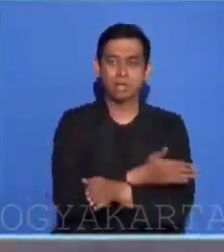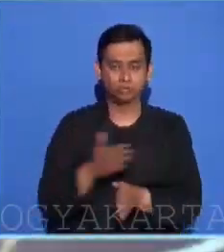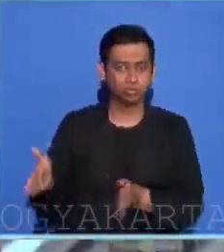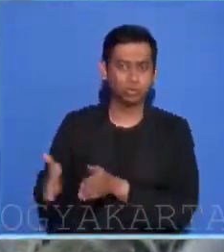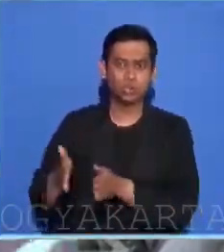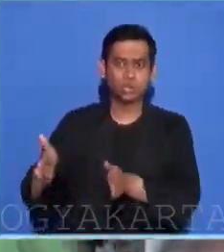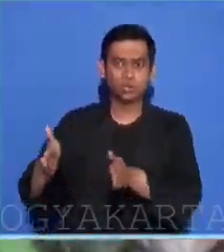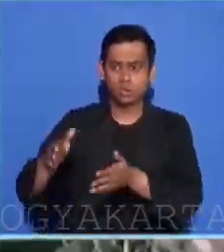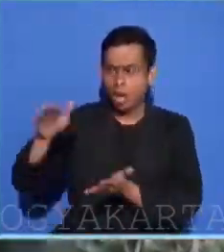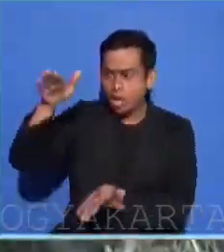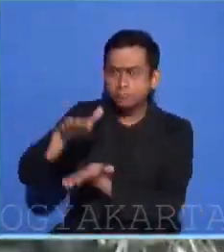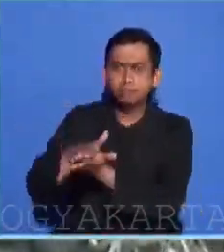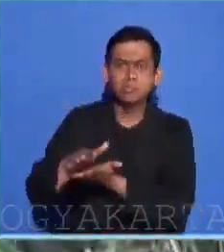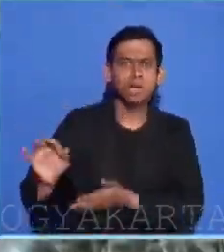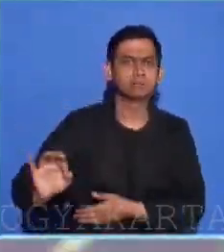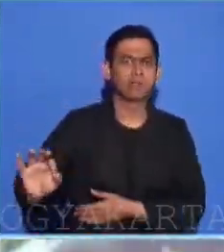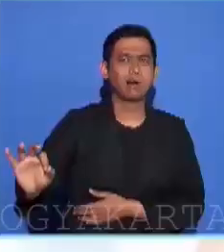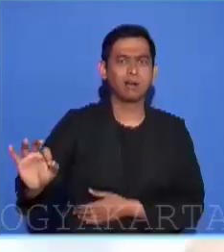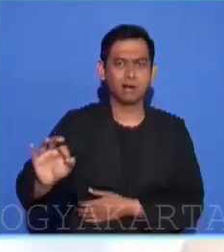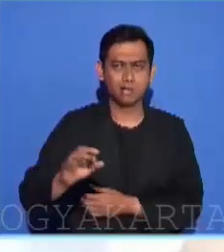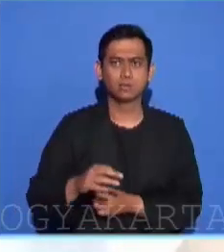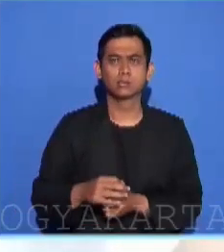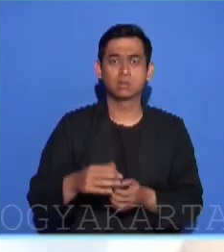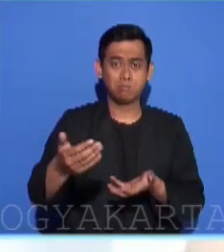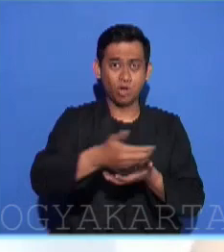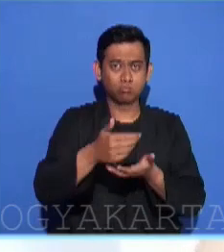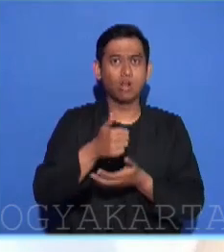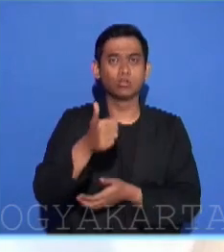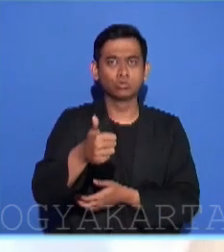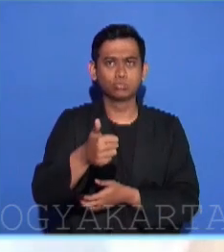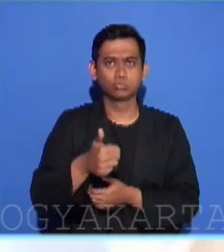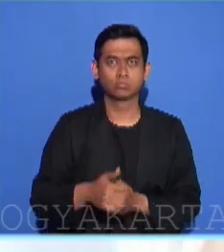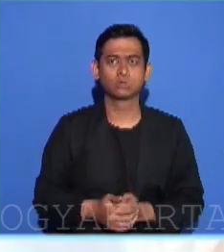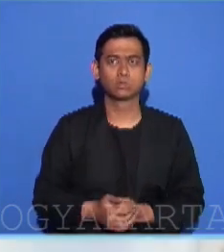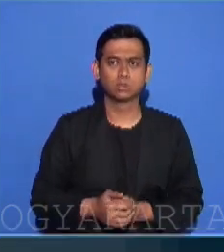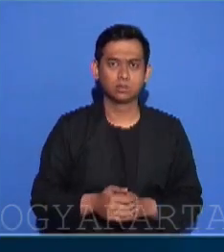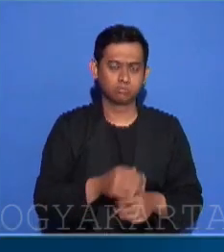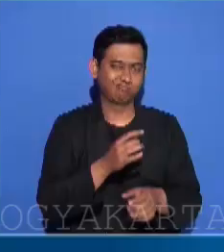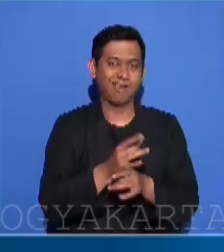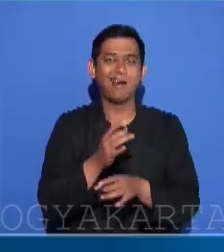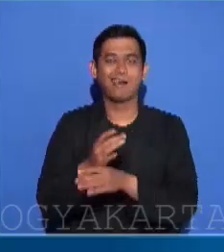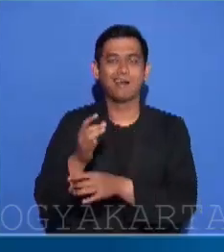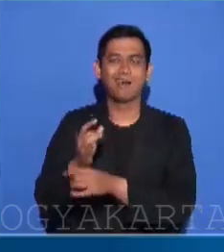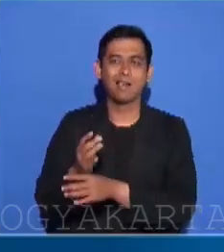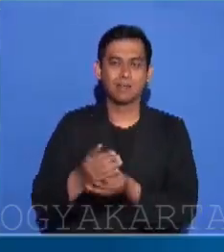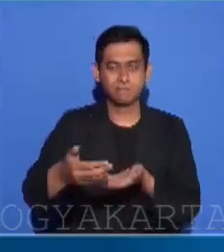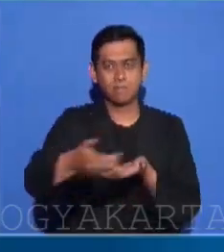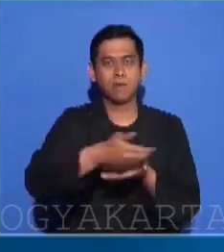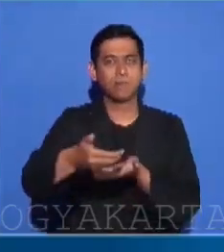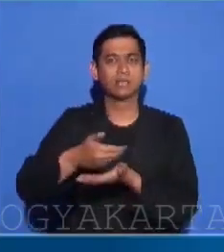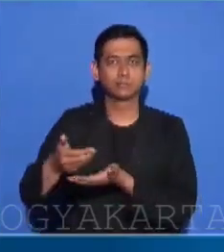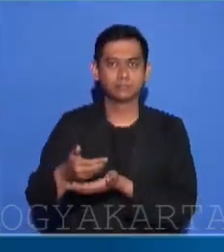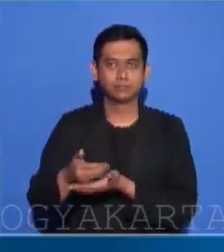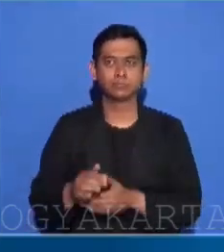lahan miliknya sehingga masih bisa menikmati panen tidak hanya dirinya gagal panen juga dialami beberapa petani lain yang lahannya tidak